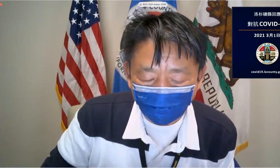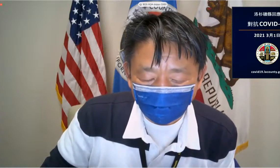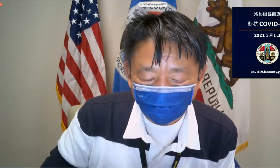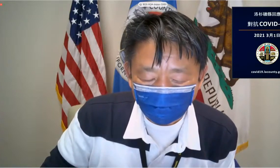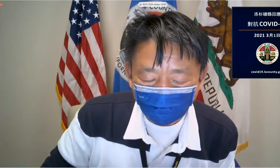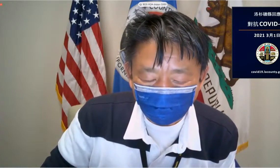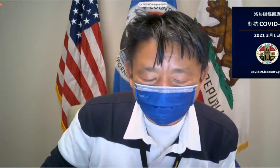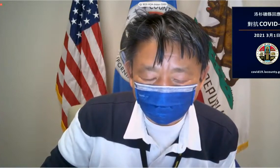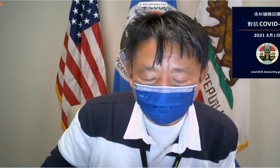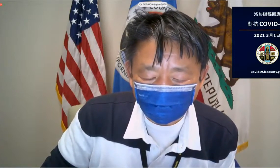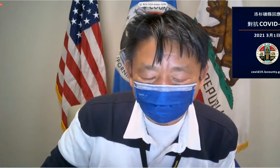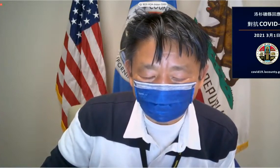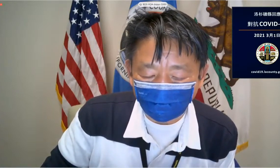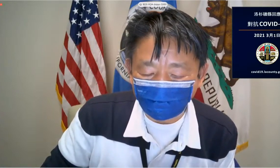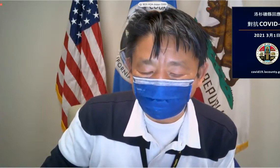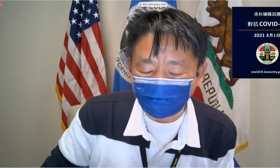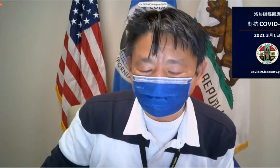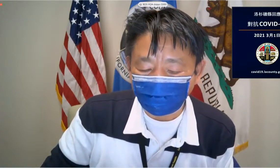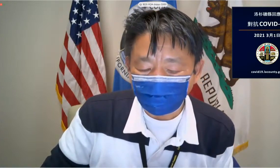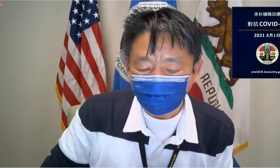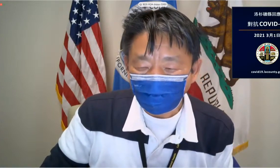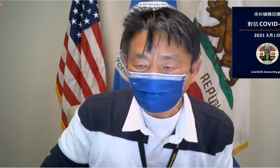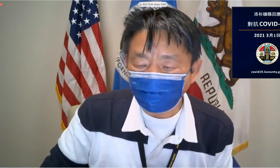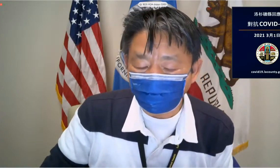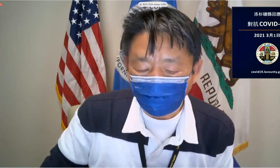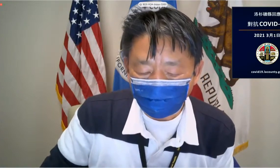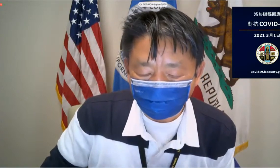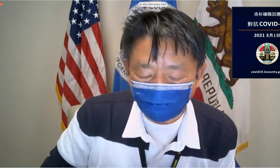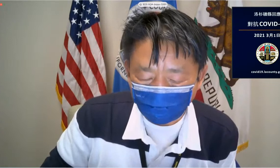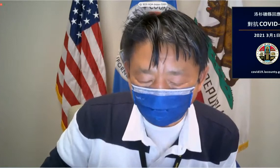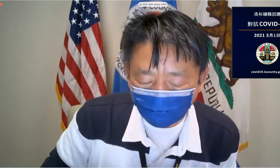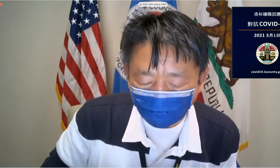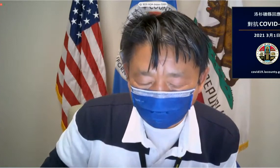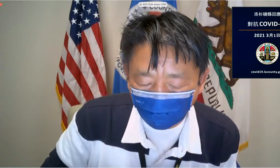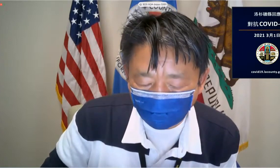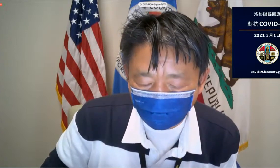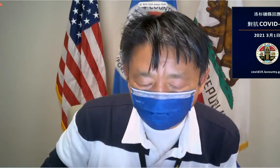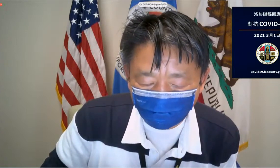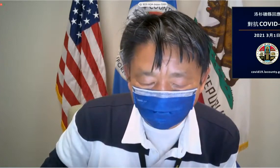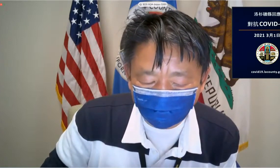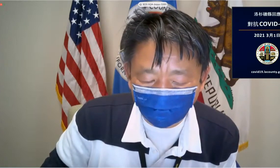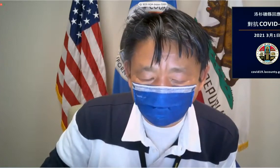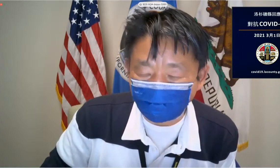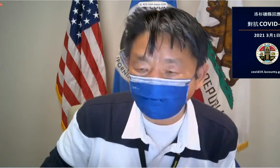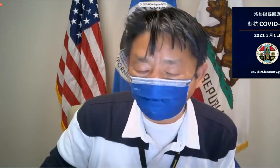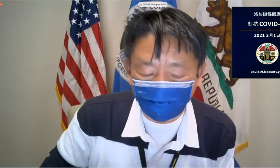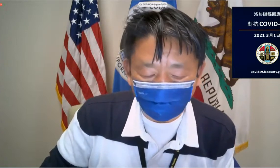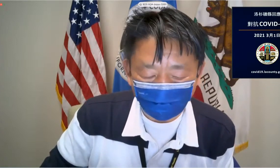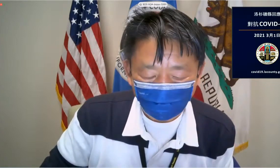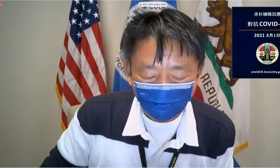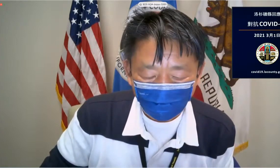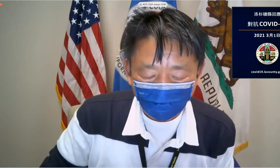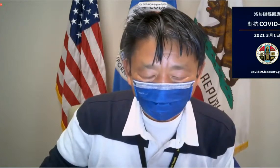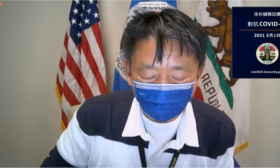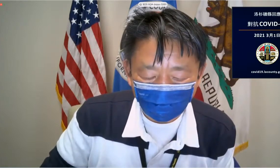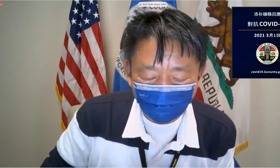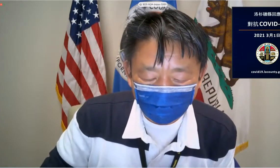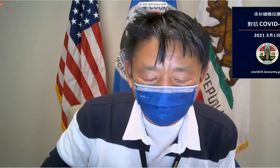，2位医护因新冠病毒去世。不管数量是多少，他们的去世都是悲剧。